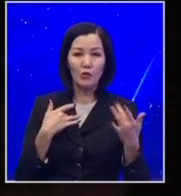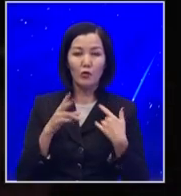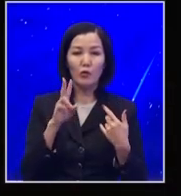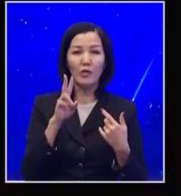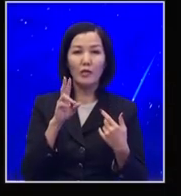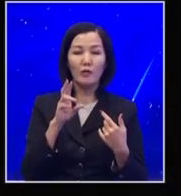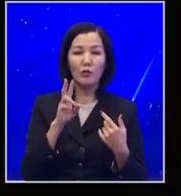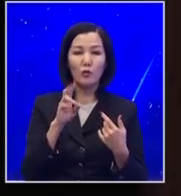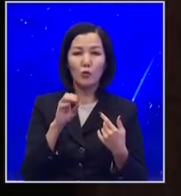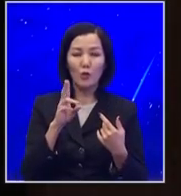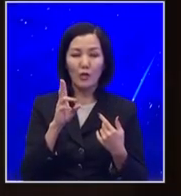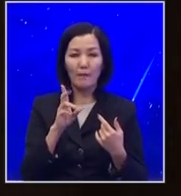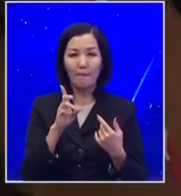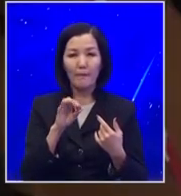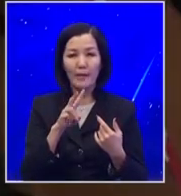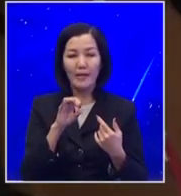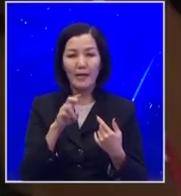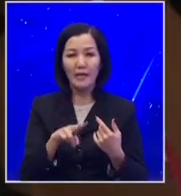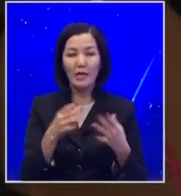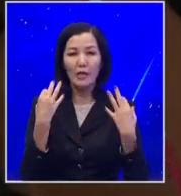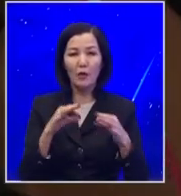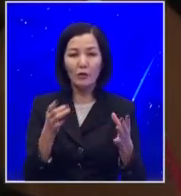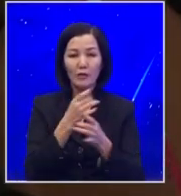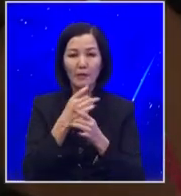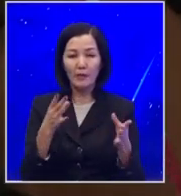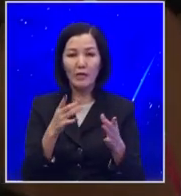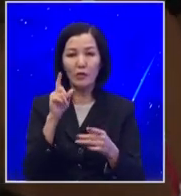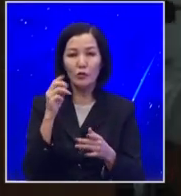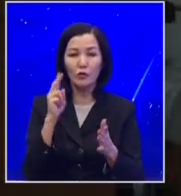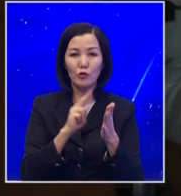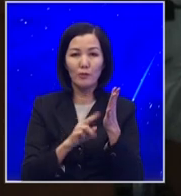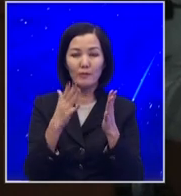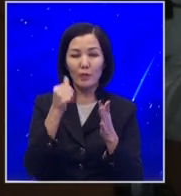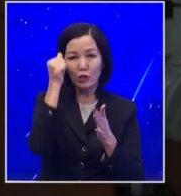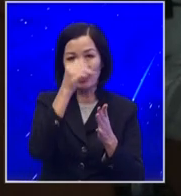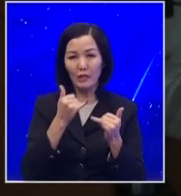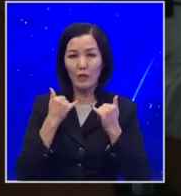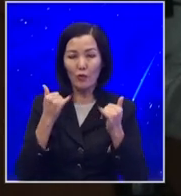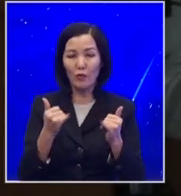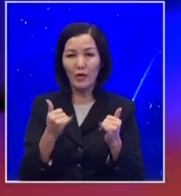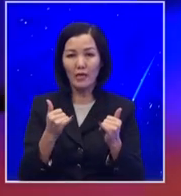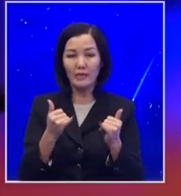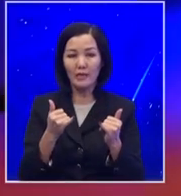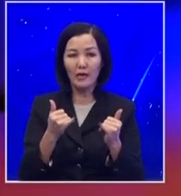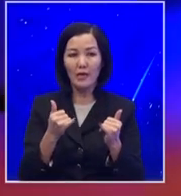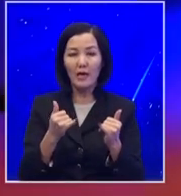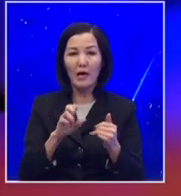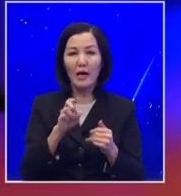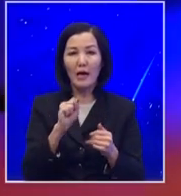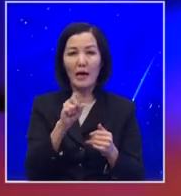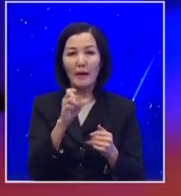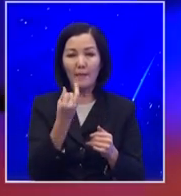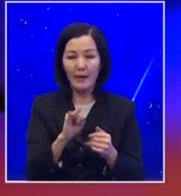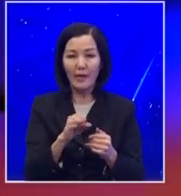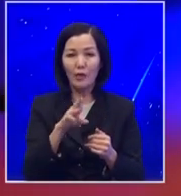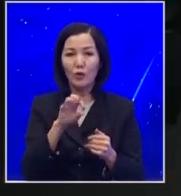жазылған Абай Тоғжан драмасы тәуелсіздік мерекесімен ұлы Абайдың 175 жылдығына орайласты. Мұнда тек Абай мен Тоғжанның